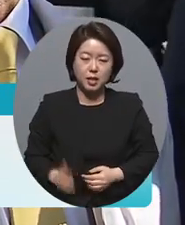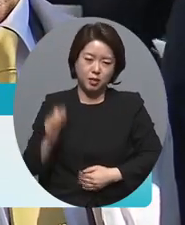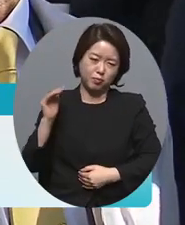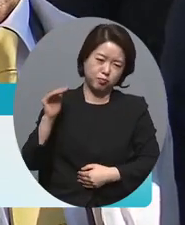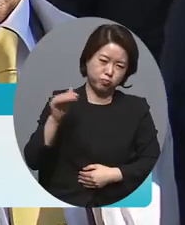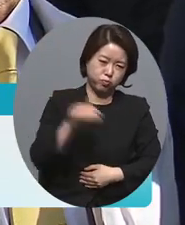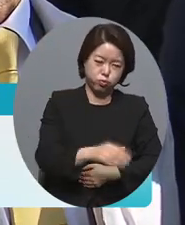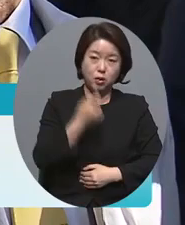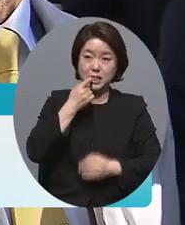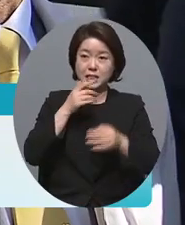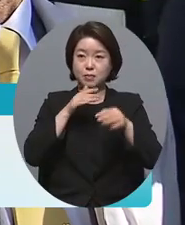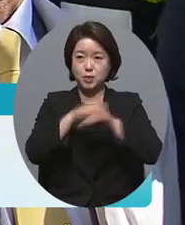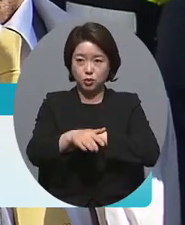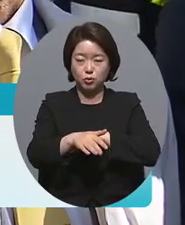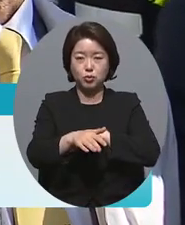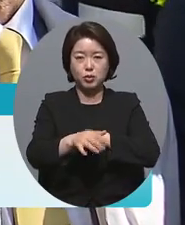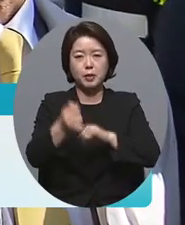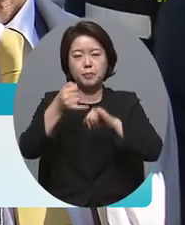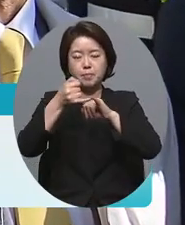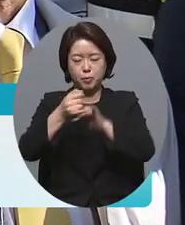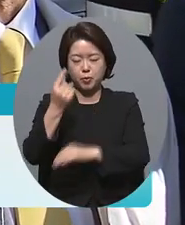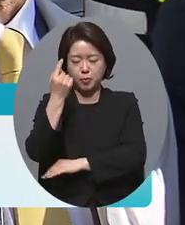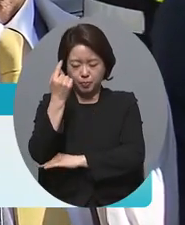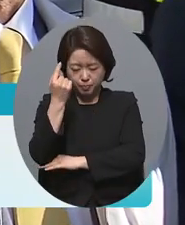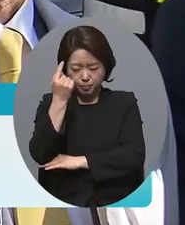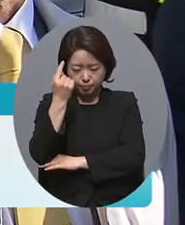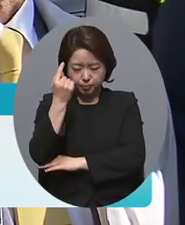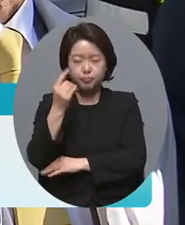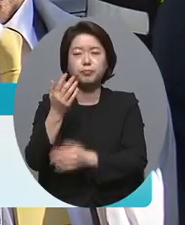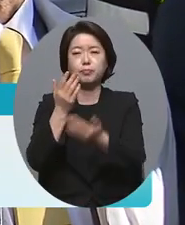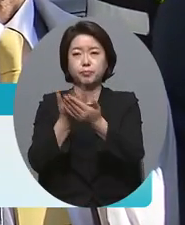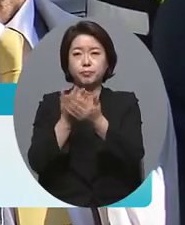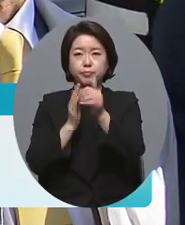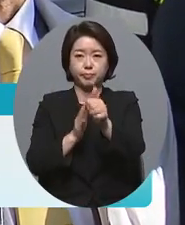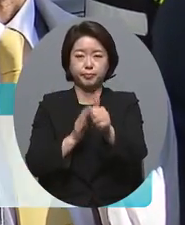퇴행하는 민주주의 꼭 지켜주시기를 바랍니다.